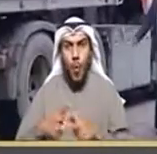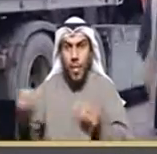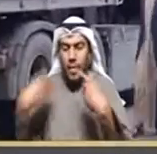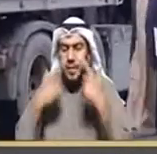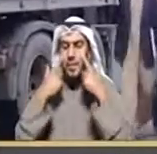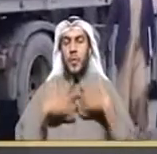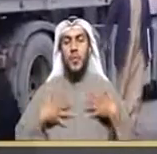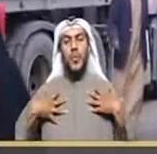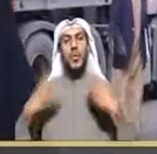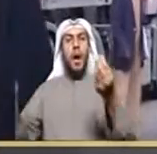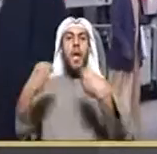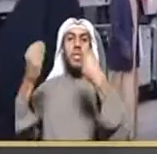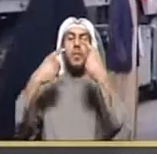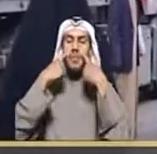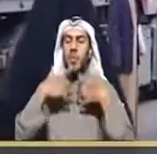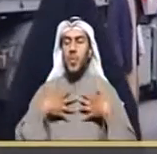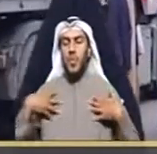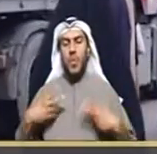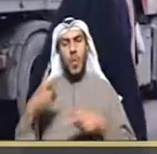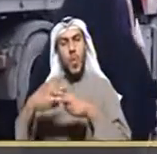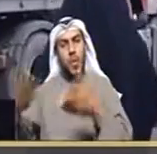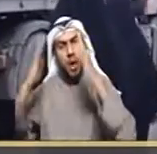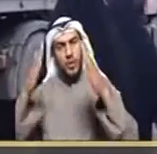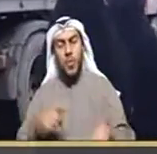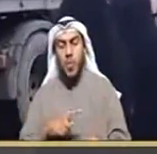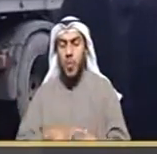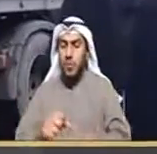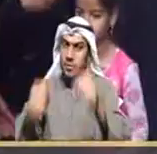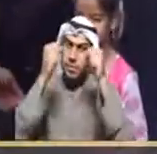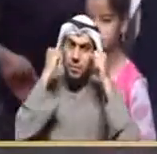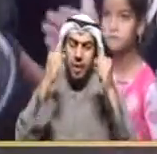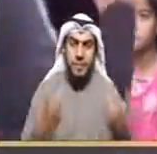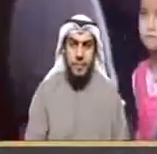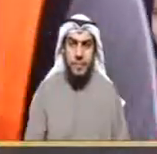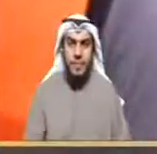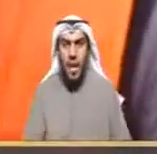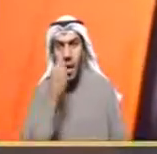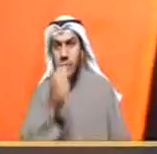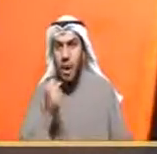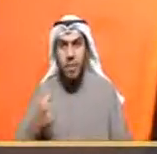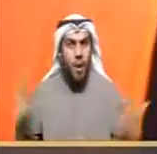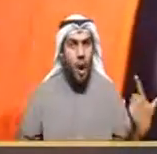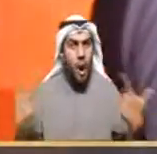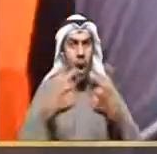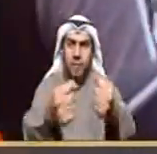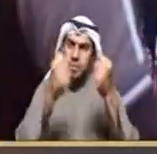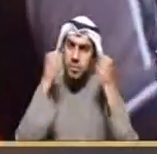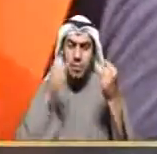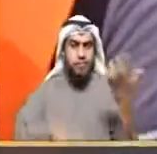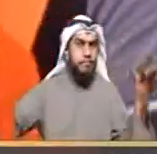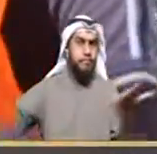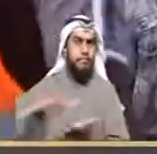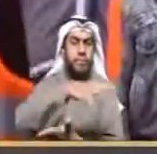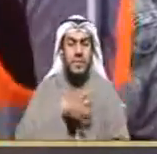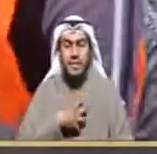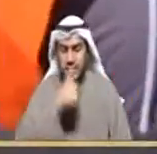التي تقوم بها دولة الكويت ومساندتهم في أصعب الأوضاع المعيشية وما تفرضه آلة الحرب عليهم من تداعيات